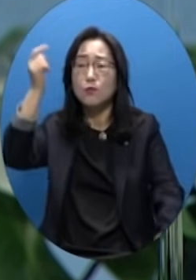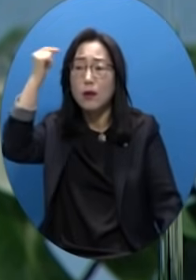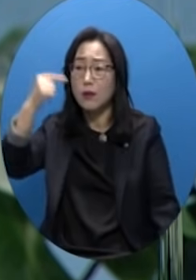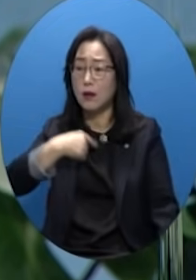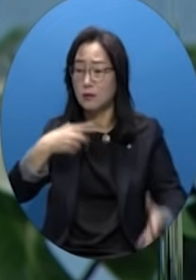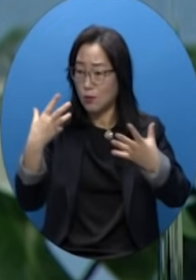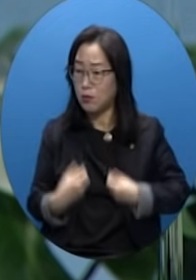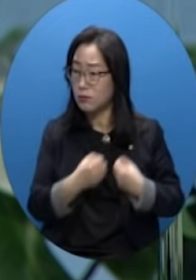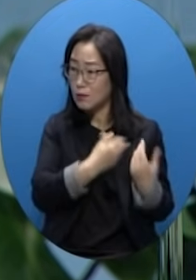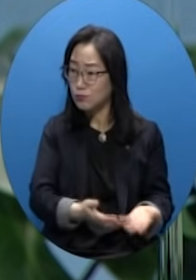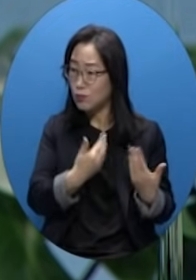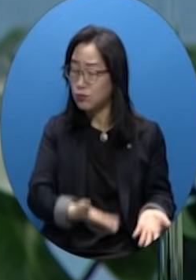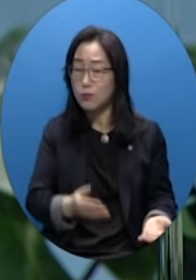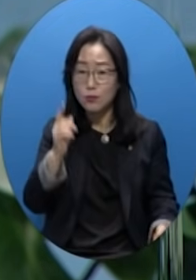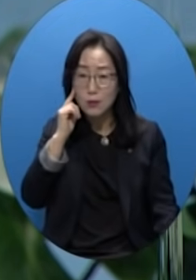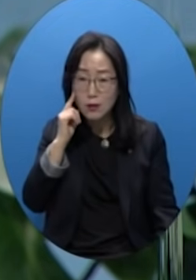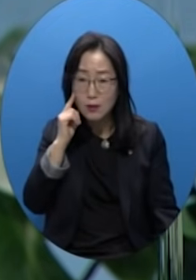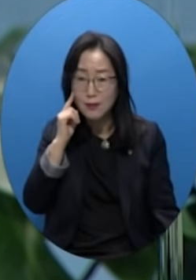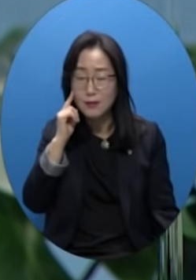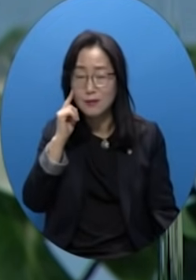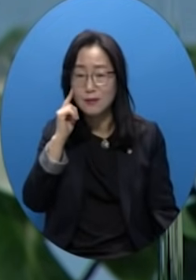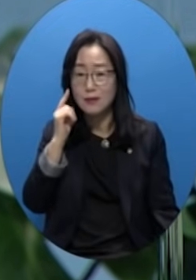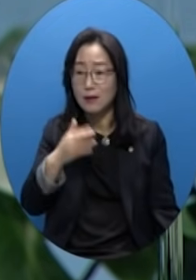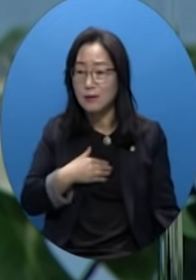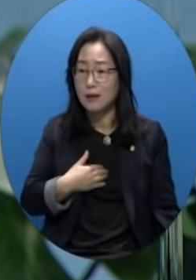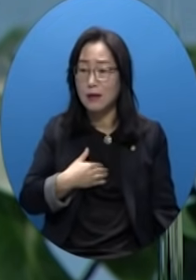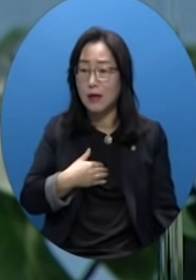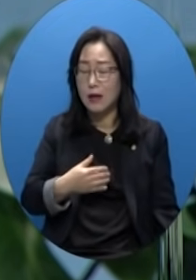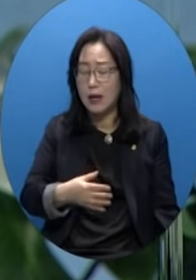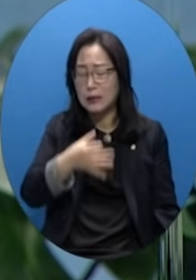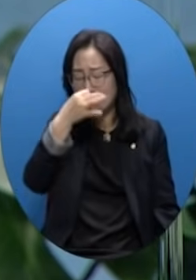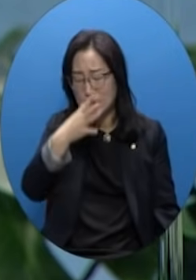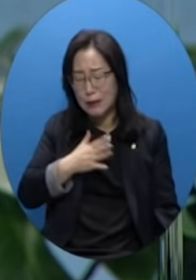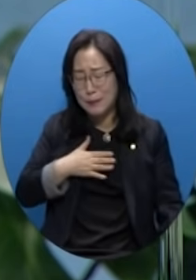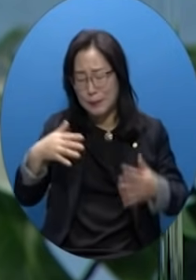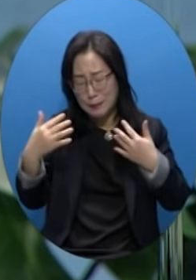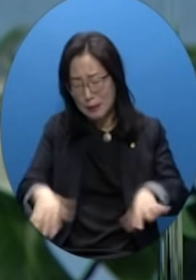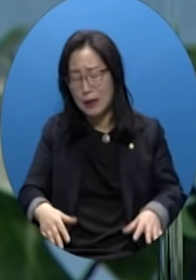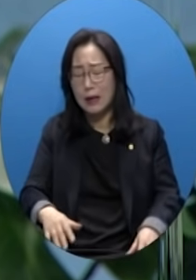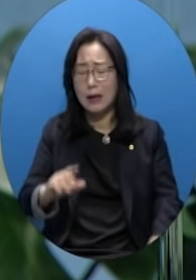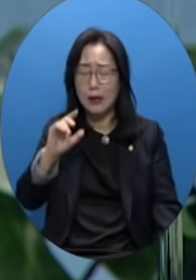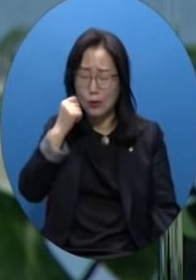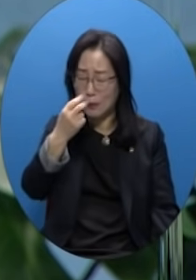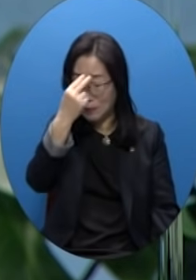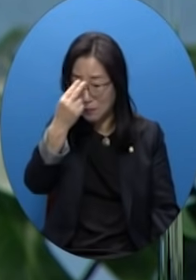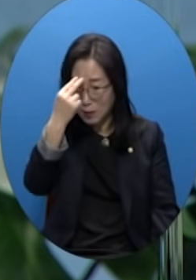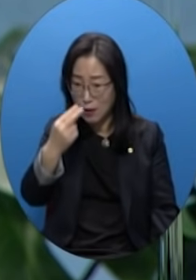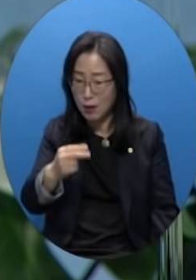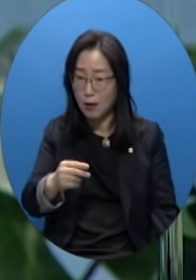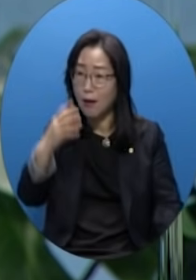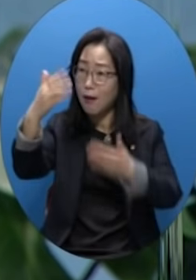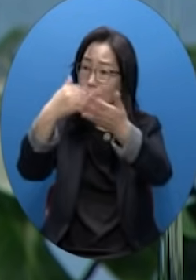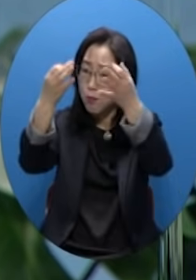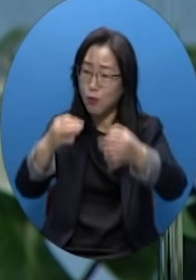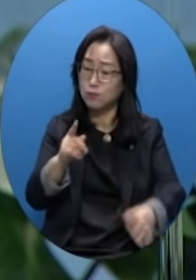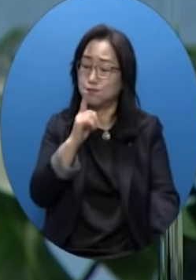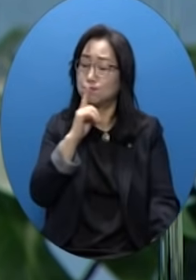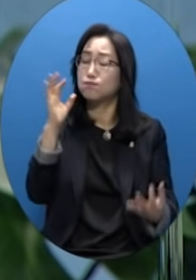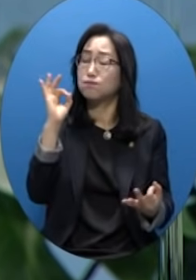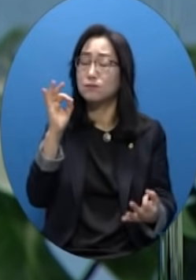절박 건데 그냥 내 불어도 있습니까 내가 이렇게 힘들고 지치고 어려운데 왜 침묵 가십니까